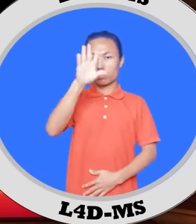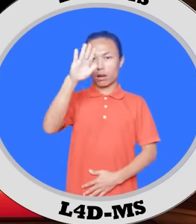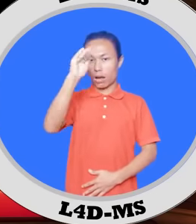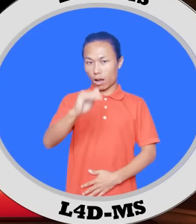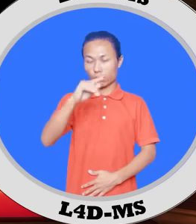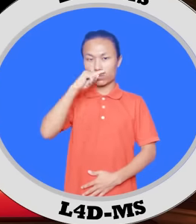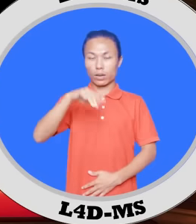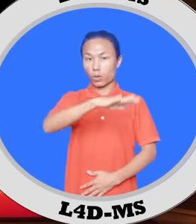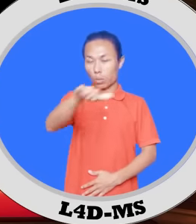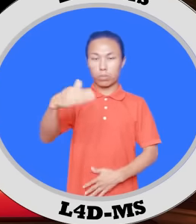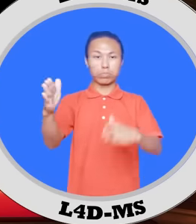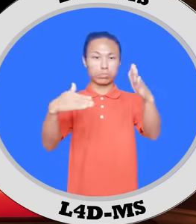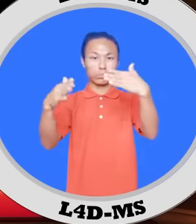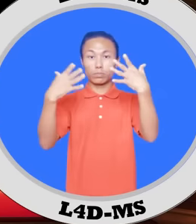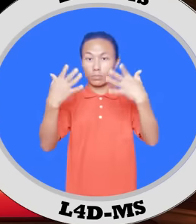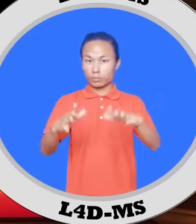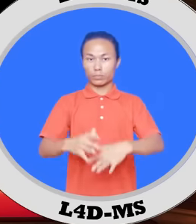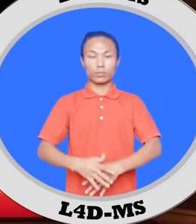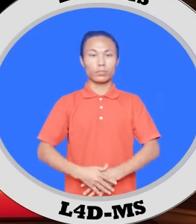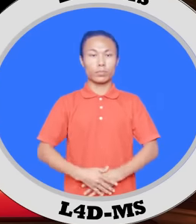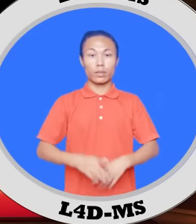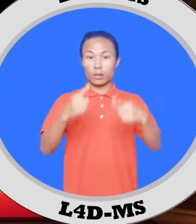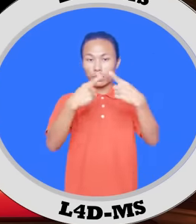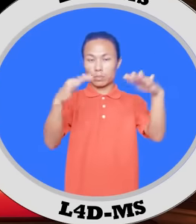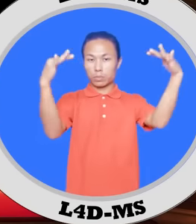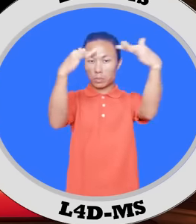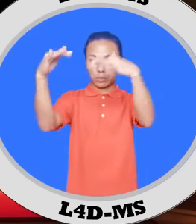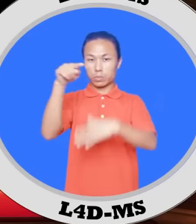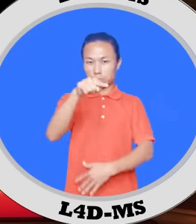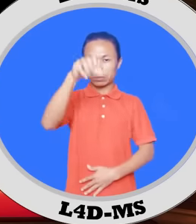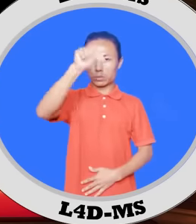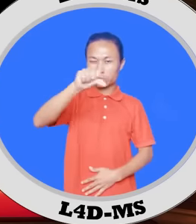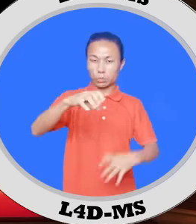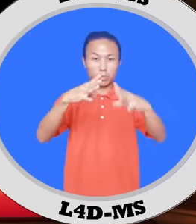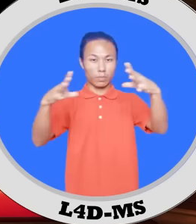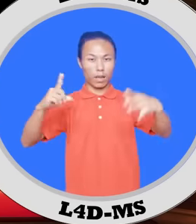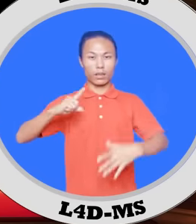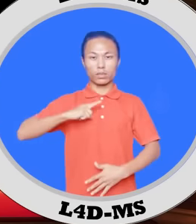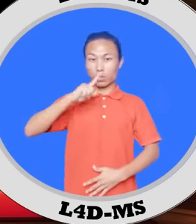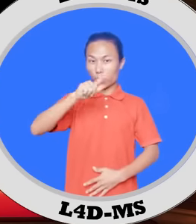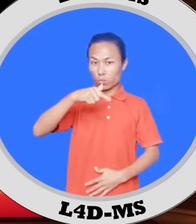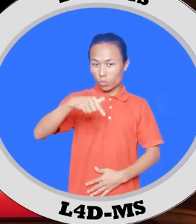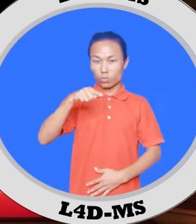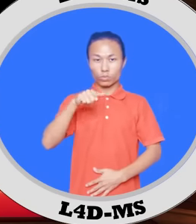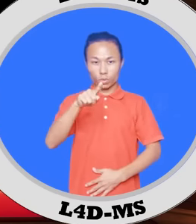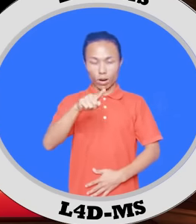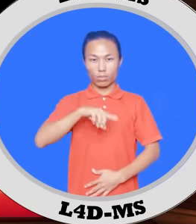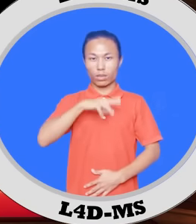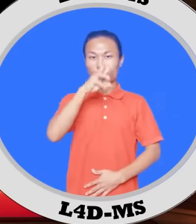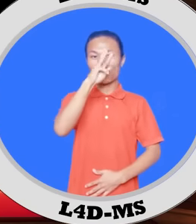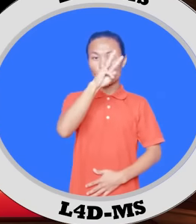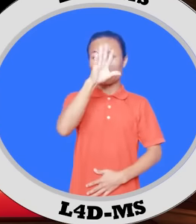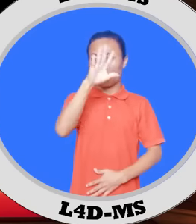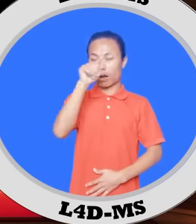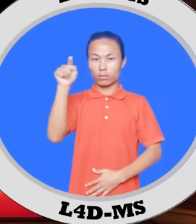lo thop yan khe pe me le naing ngan nat tai pwe re ma shong nei mu re chong twit niya se phit de na aku a kha atat 35 ne ka ne